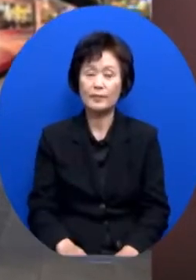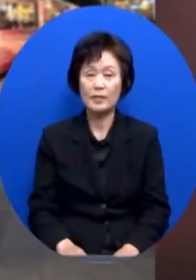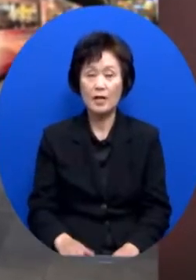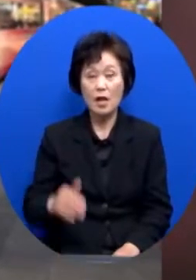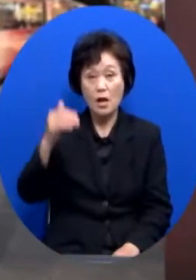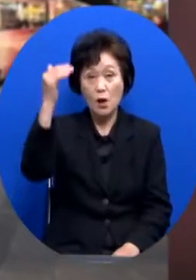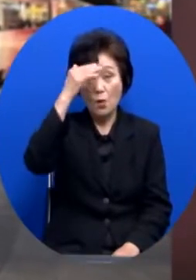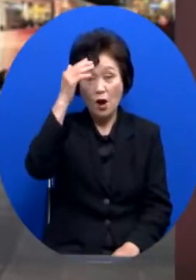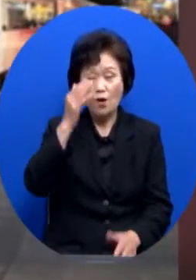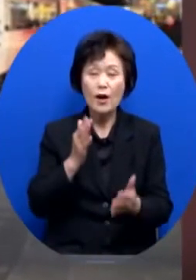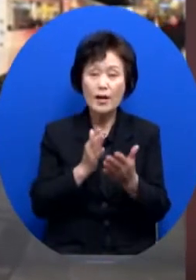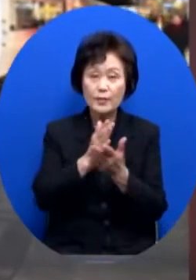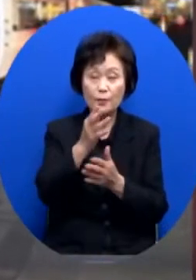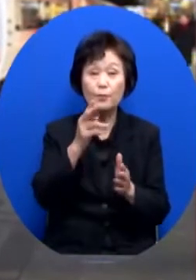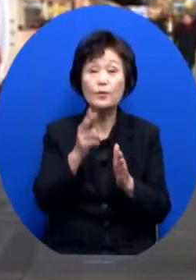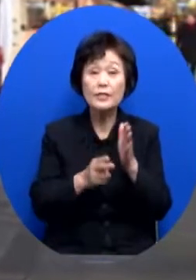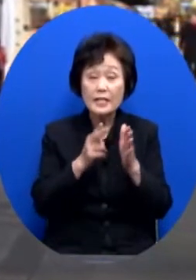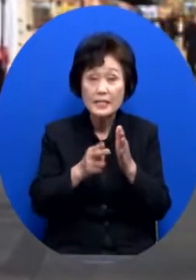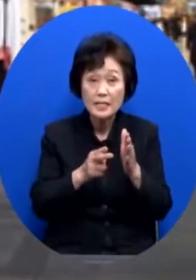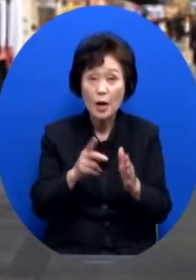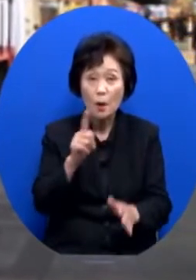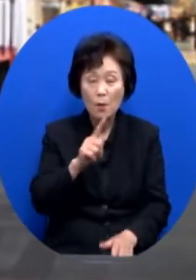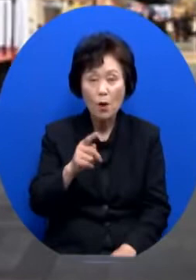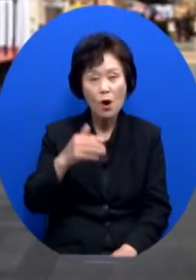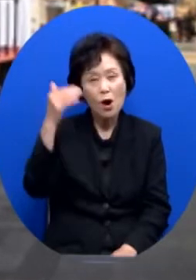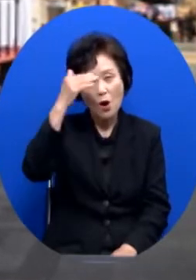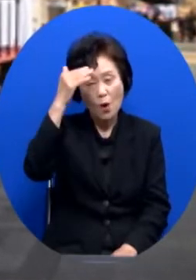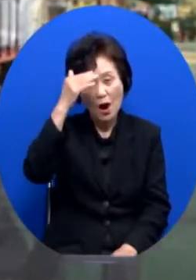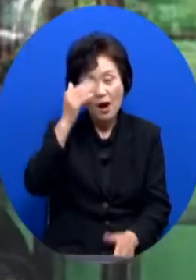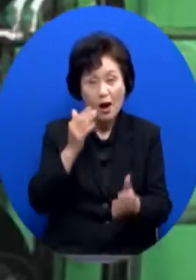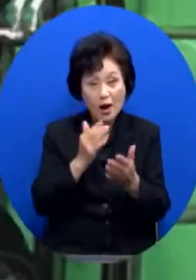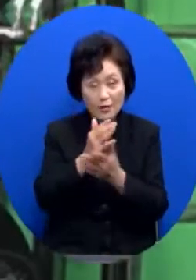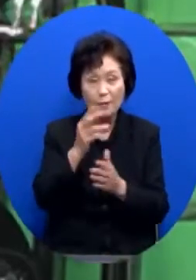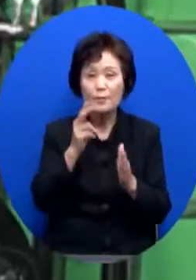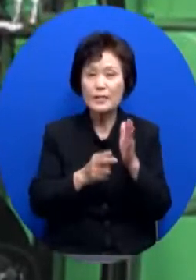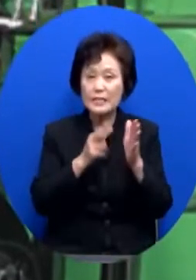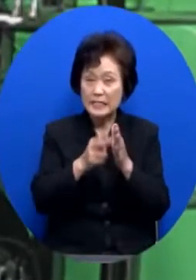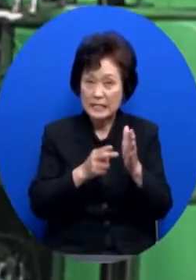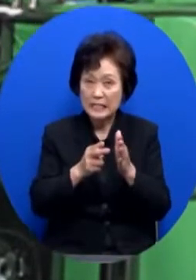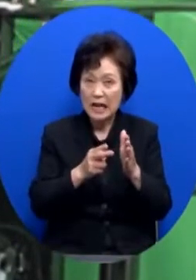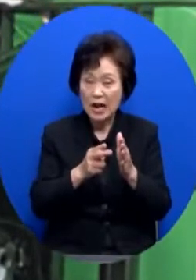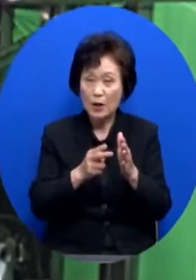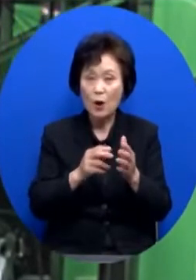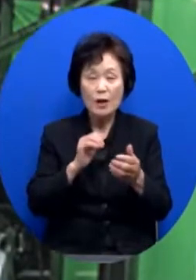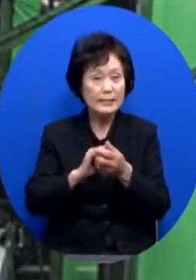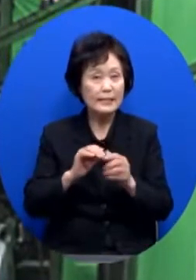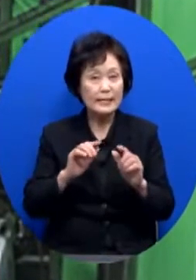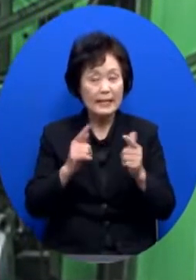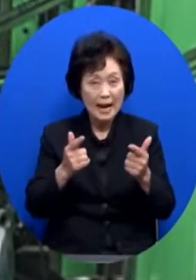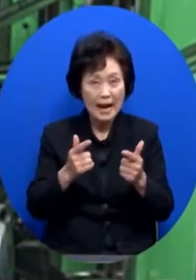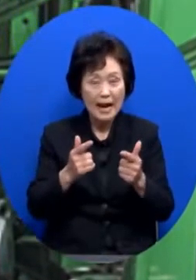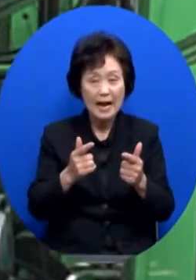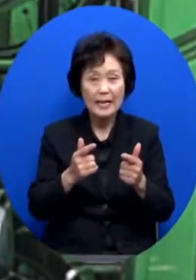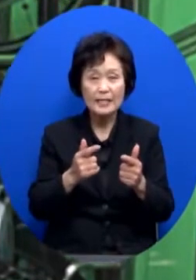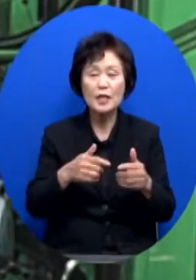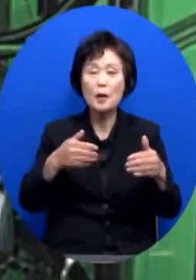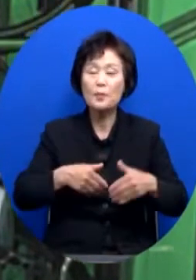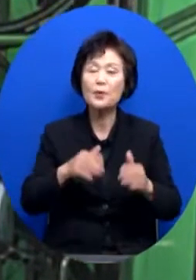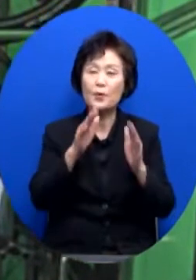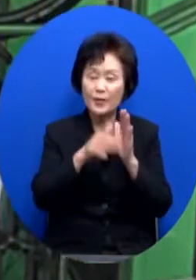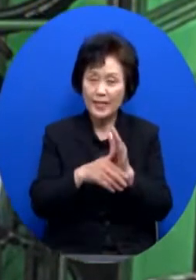관광 전용 열차는 관광을 목적으로 여행객을 모집해 비정기적으로 운행하는 열차입니다. 코레일 나이승